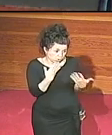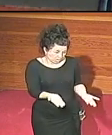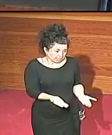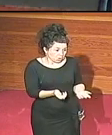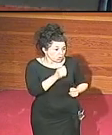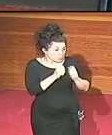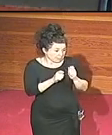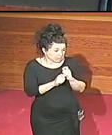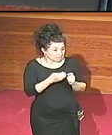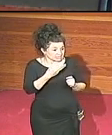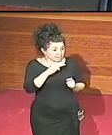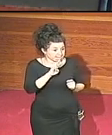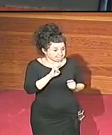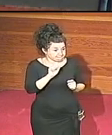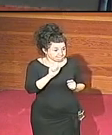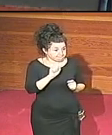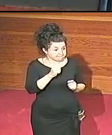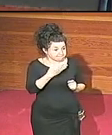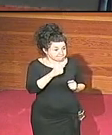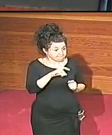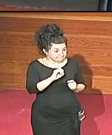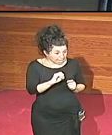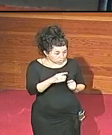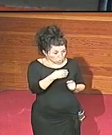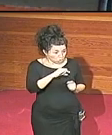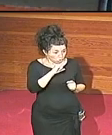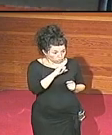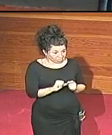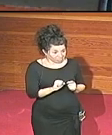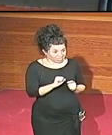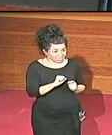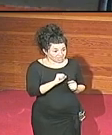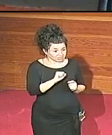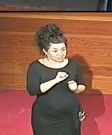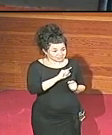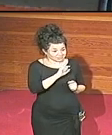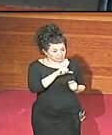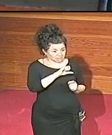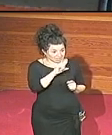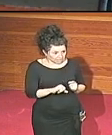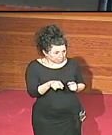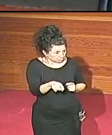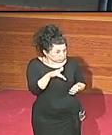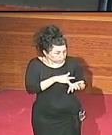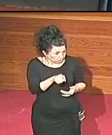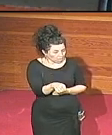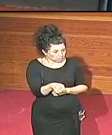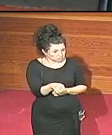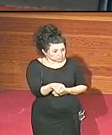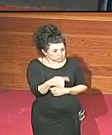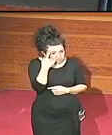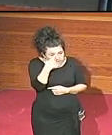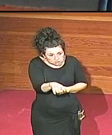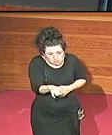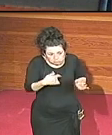den hori, ez? Eta gero, bueno, beste itzal, botan nahi duten itzal hori, ez? Espio itzarena, eta bar. Bueno, kazetari bat da, nik dakidala, Pablo